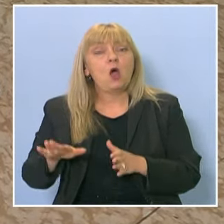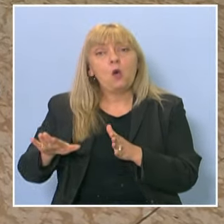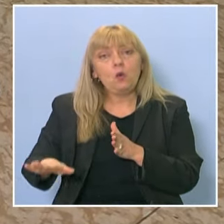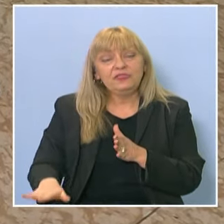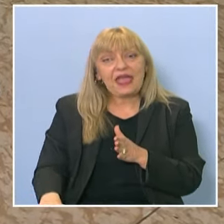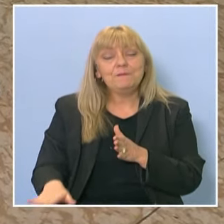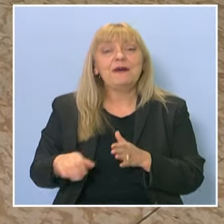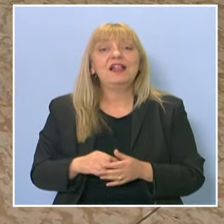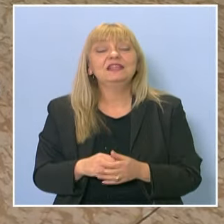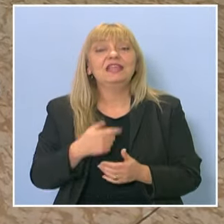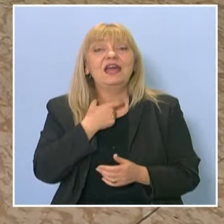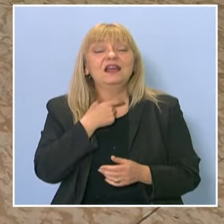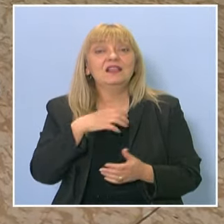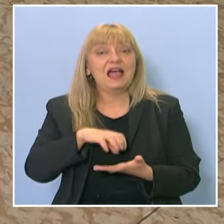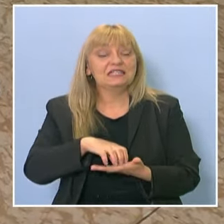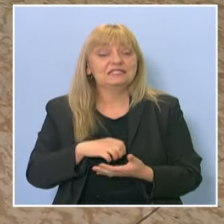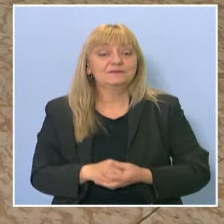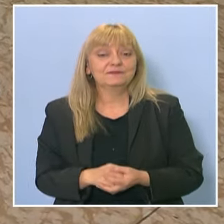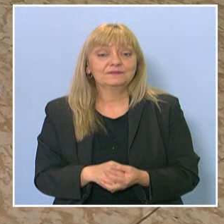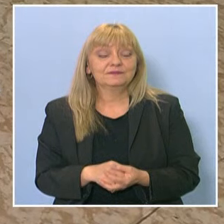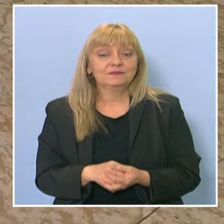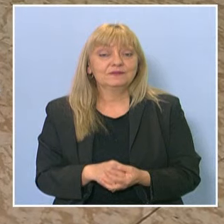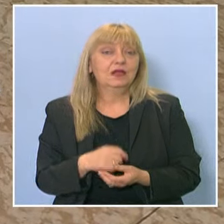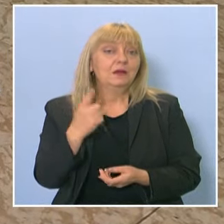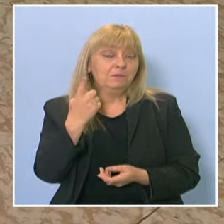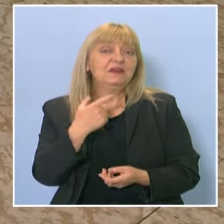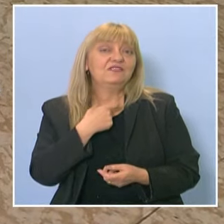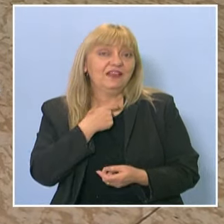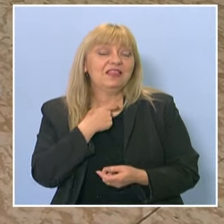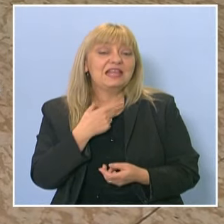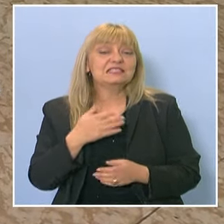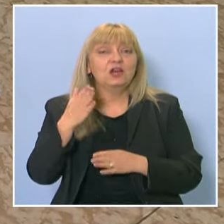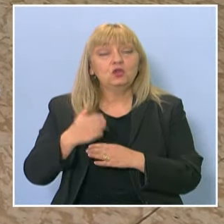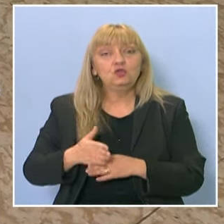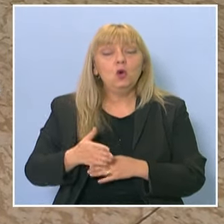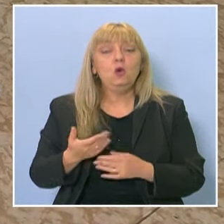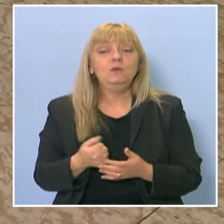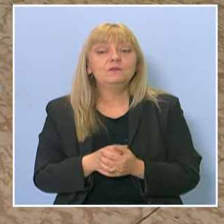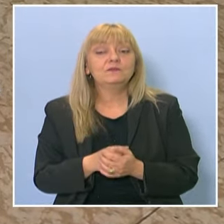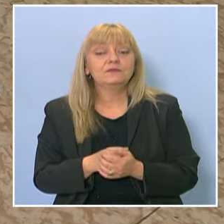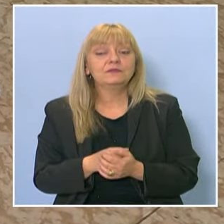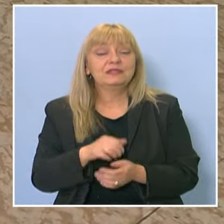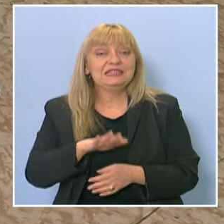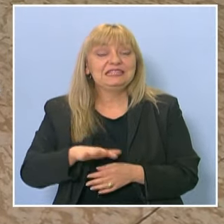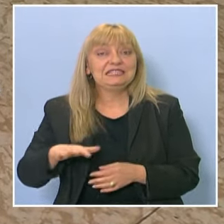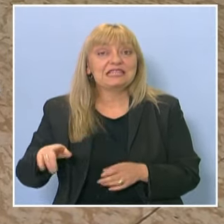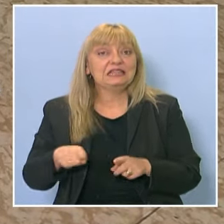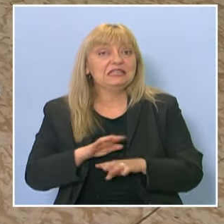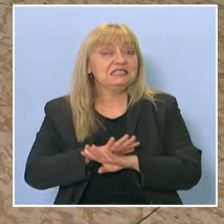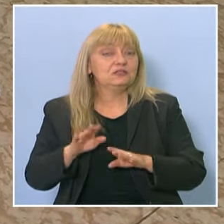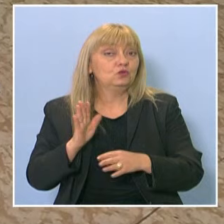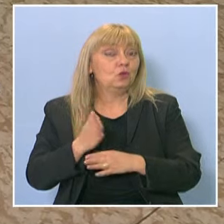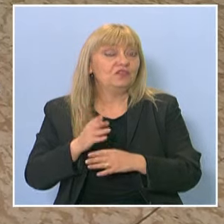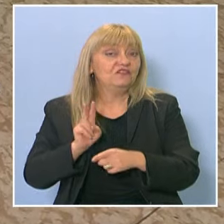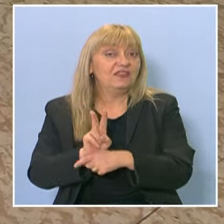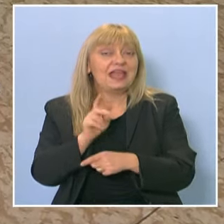най-малкия клас, от всъщност от първокласниците до тук децата са и завършващи до